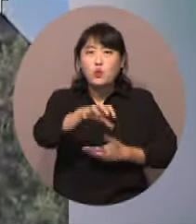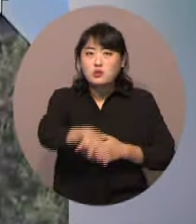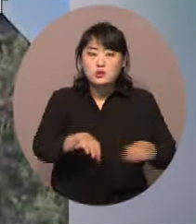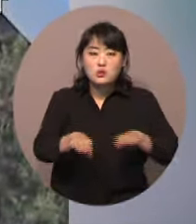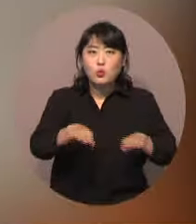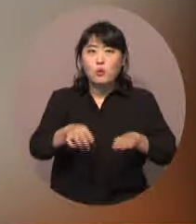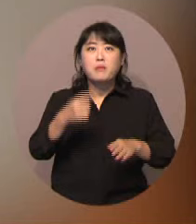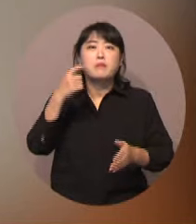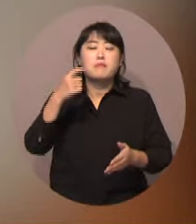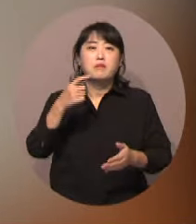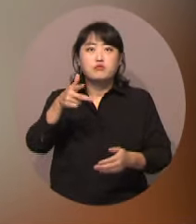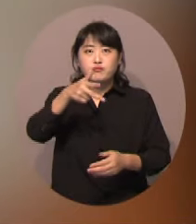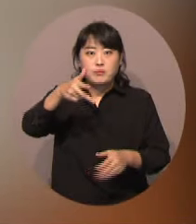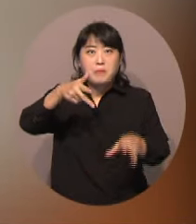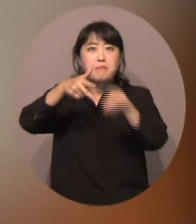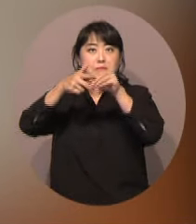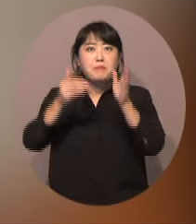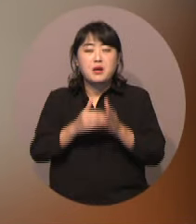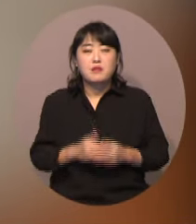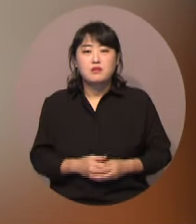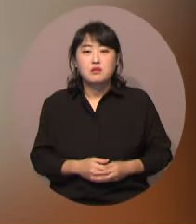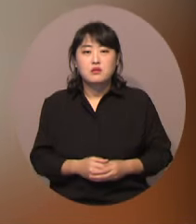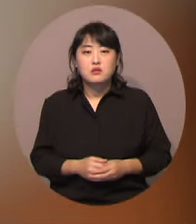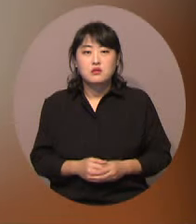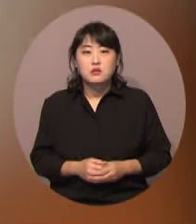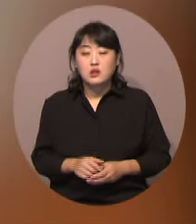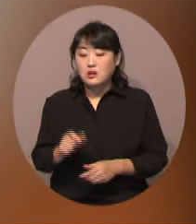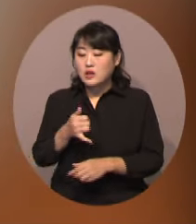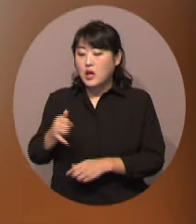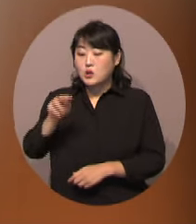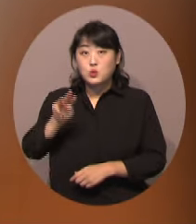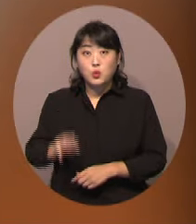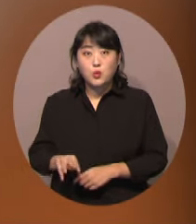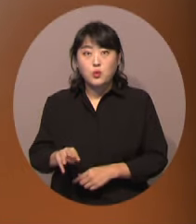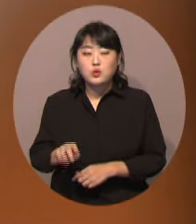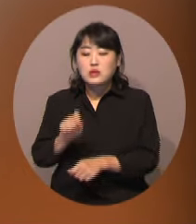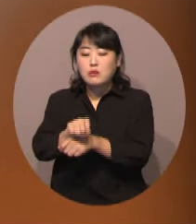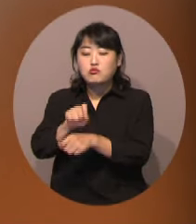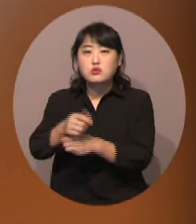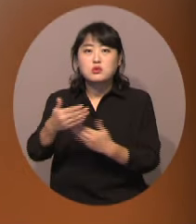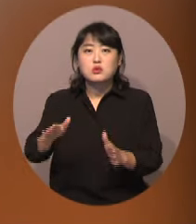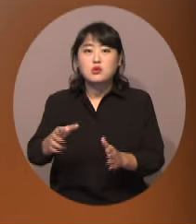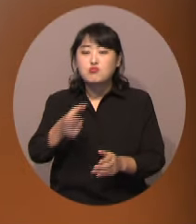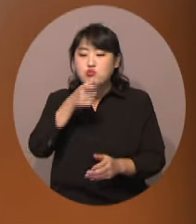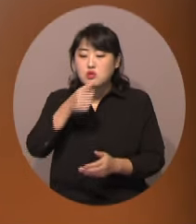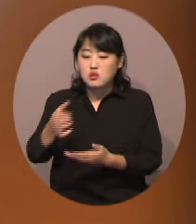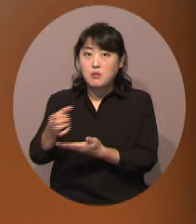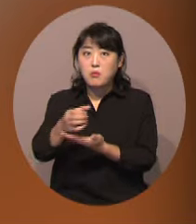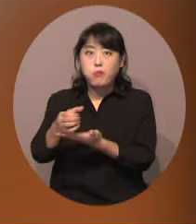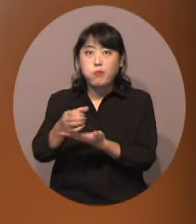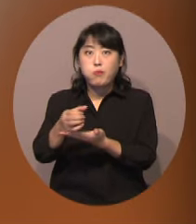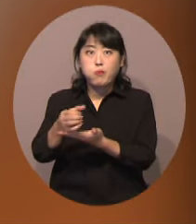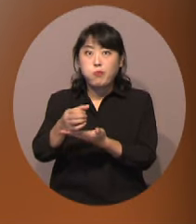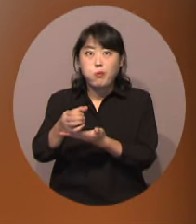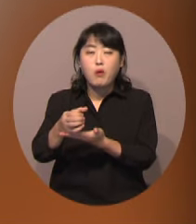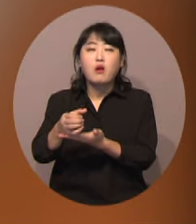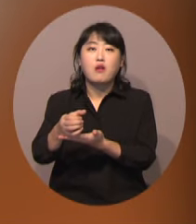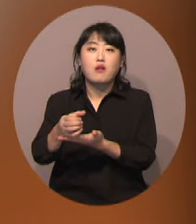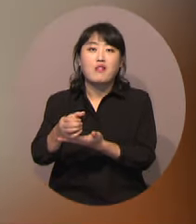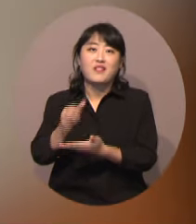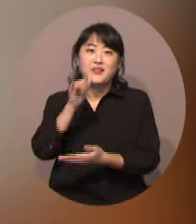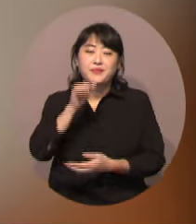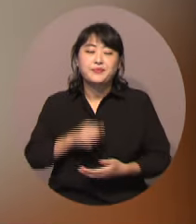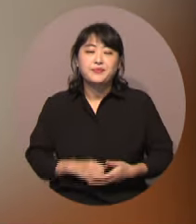감지됩니다. 같은 시각 세종의 한 사무실에서는 책상 위에 놓인 물병에까지 떨림이 전해집니다.